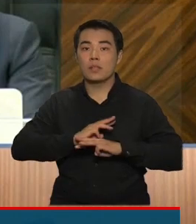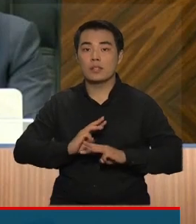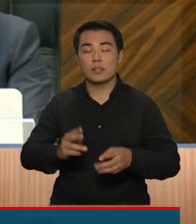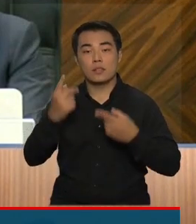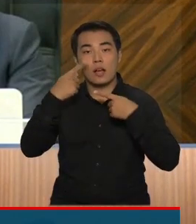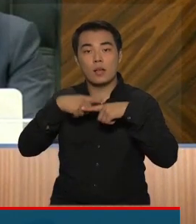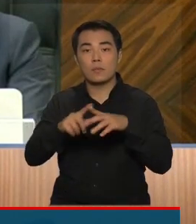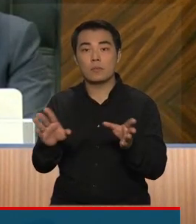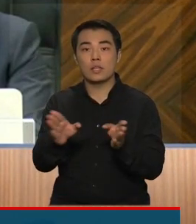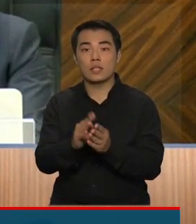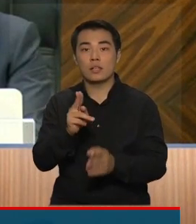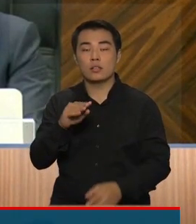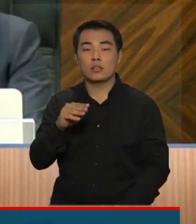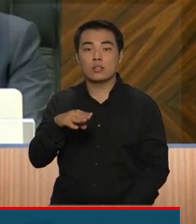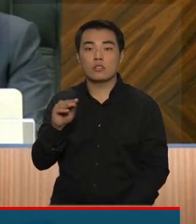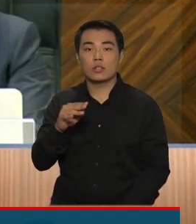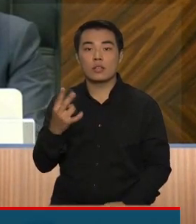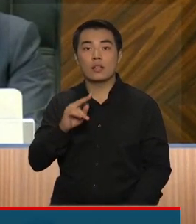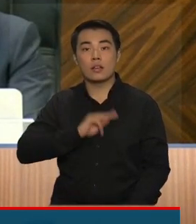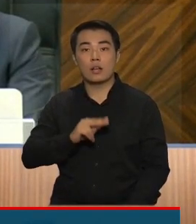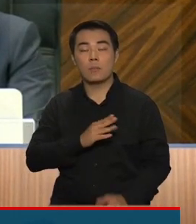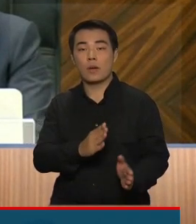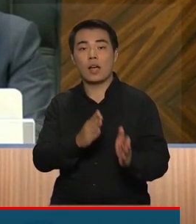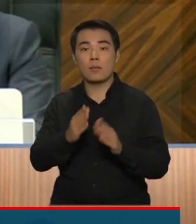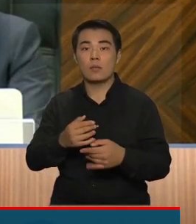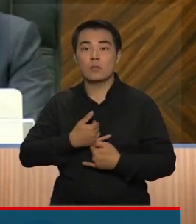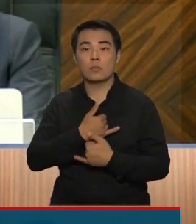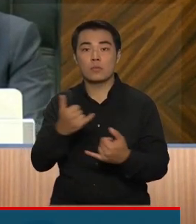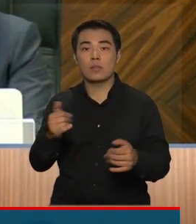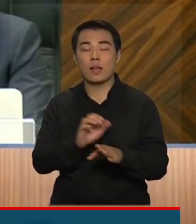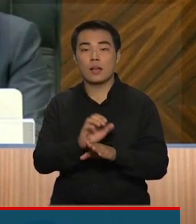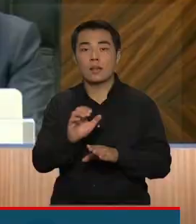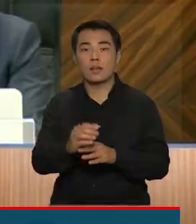транспорта совместно с КТЖ надо в приоритетном порядке обеспечить транспортировку угля